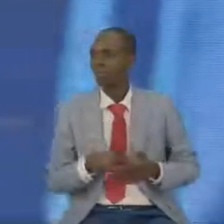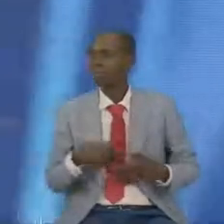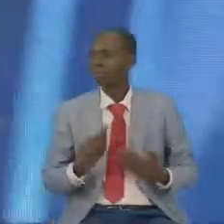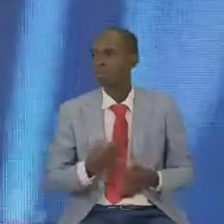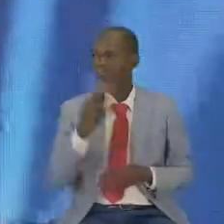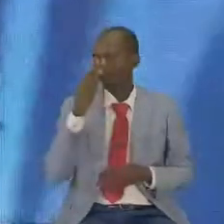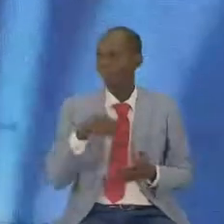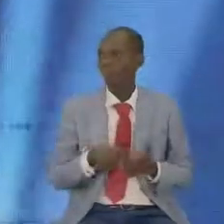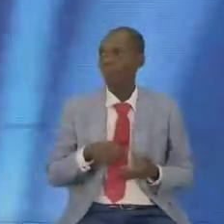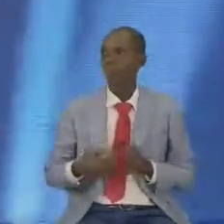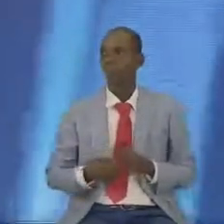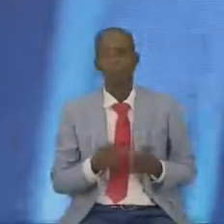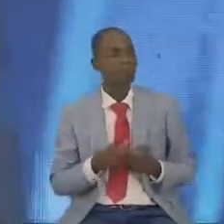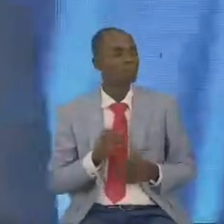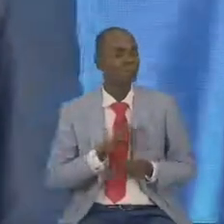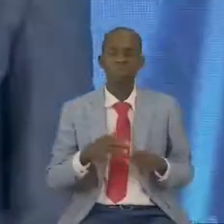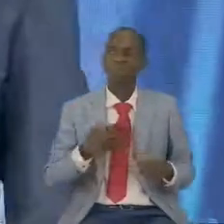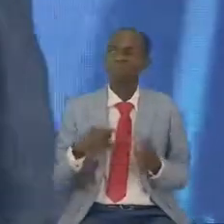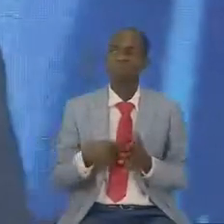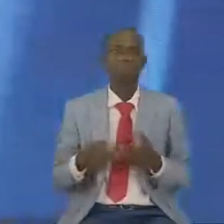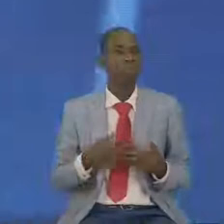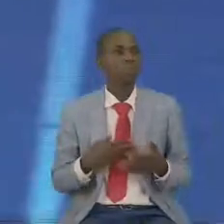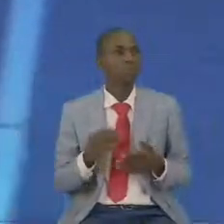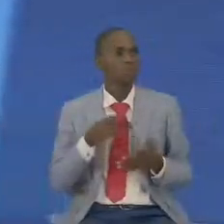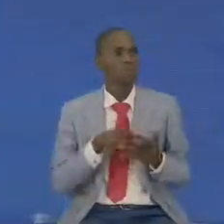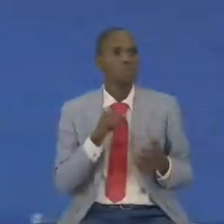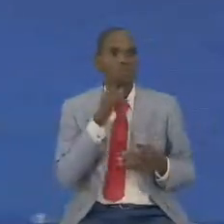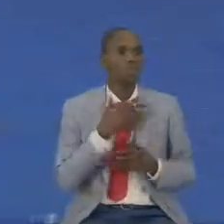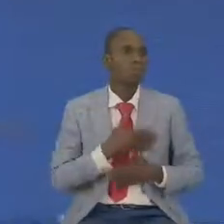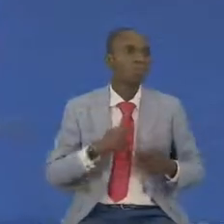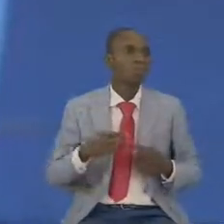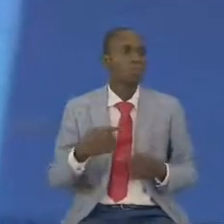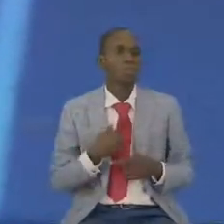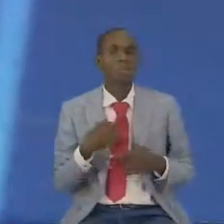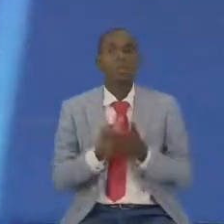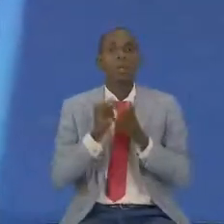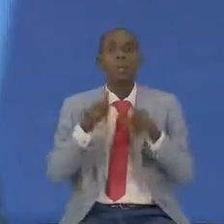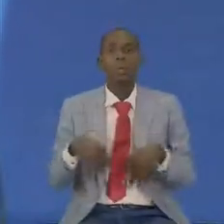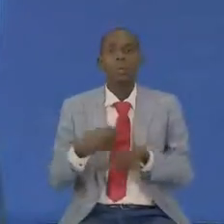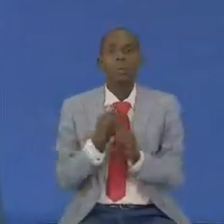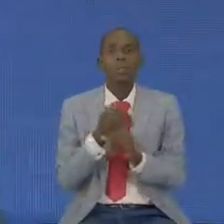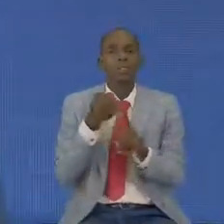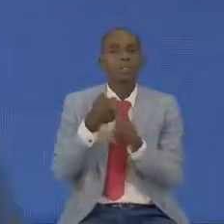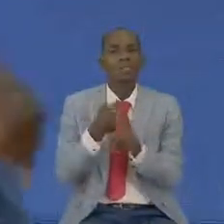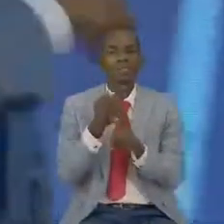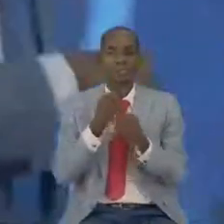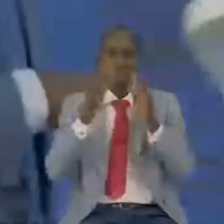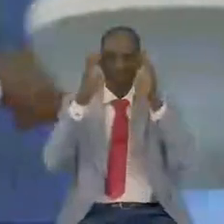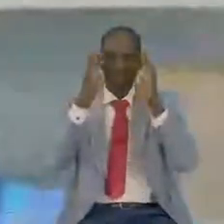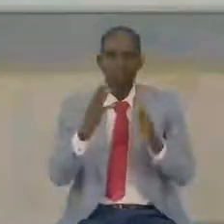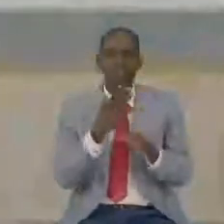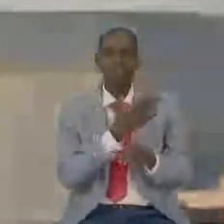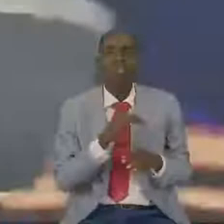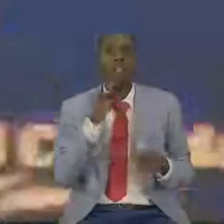Pourquoi ça? Vraiment, ceci-là ne me plaît pas. L'autre chose là, me déplaît. Et il se met au centre. Et c'est lui qui